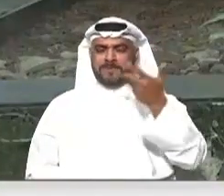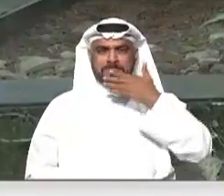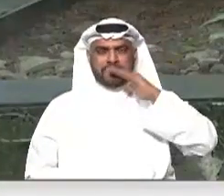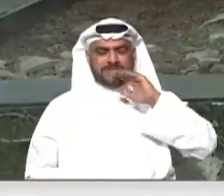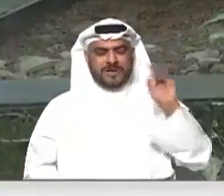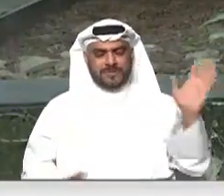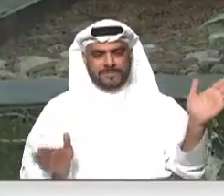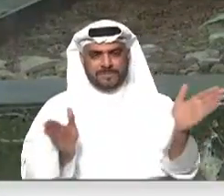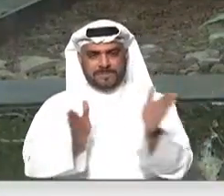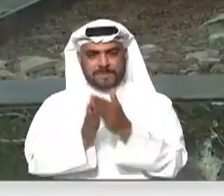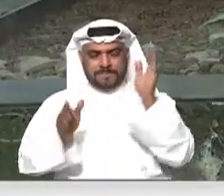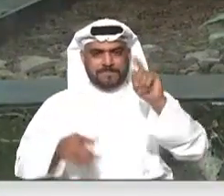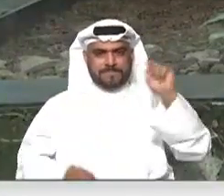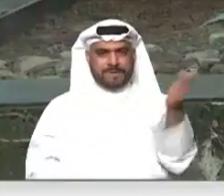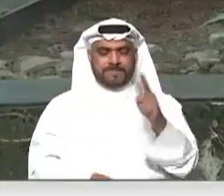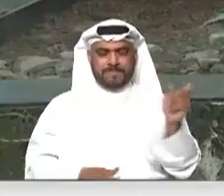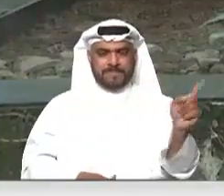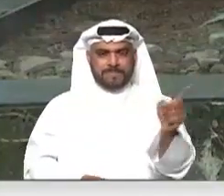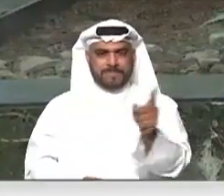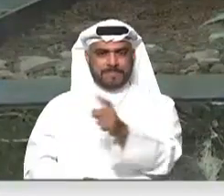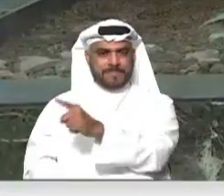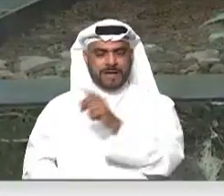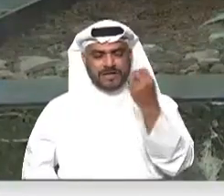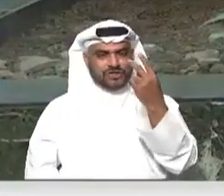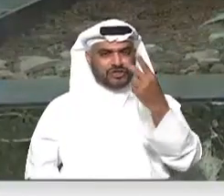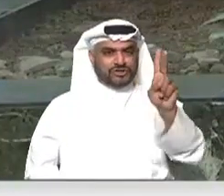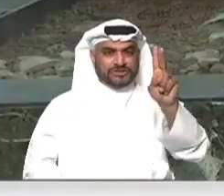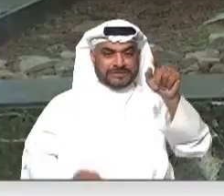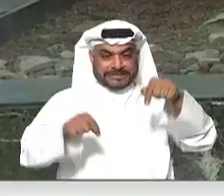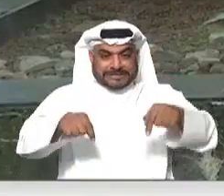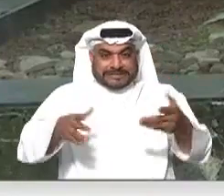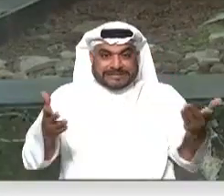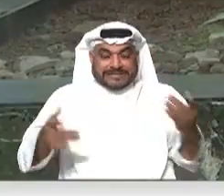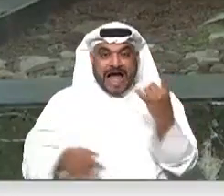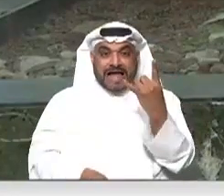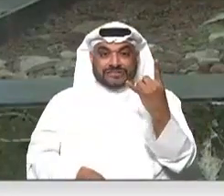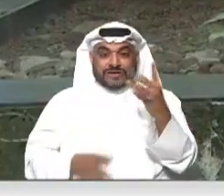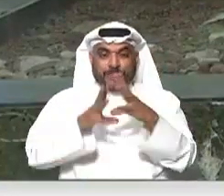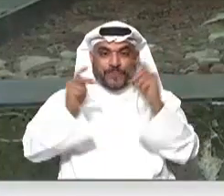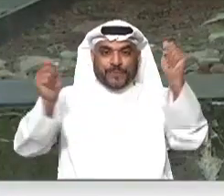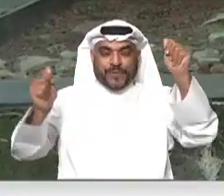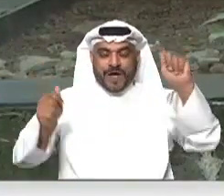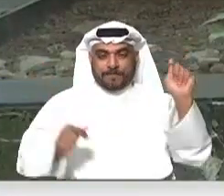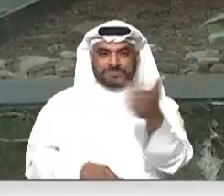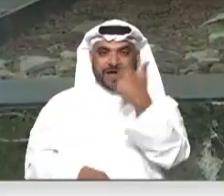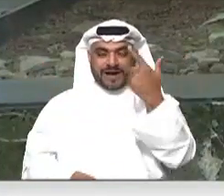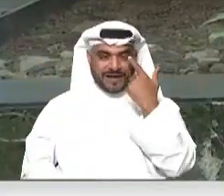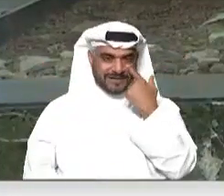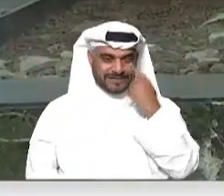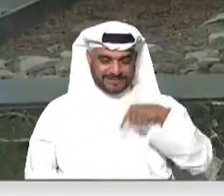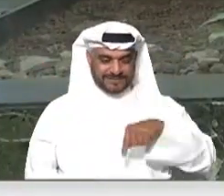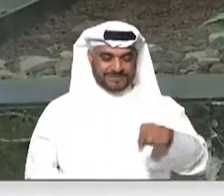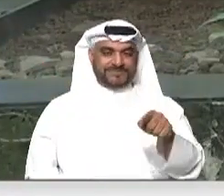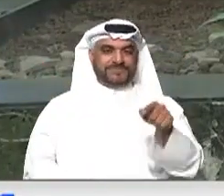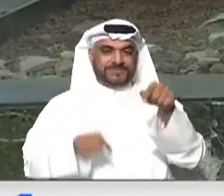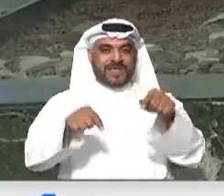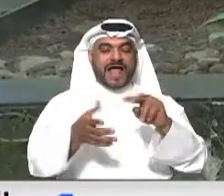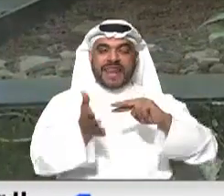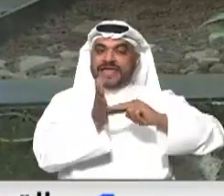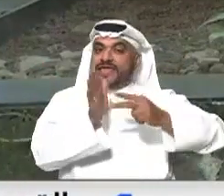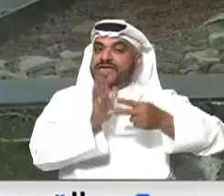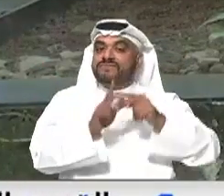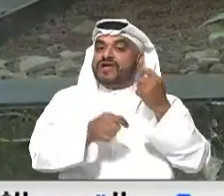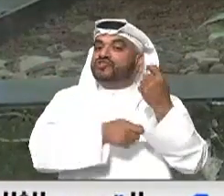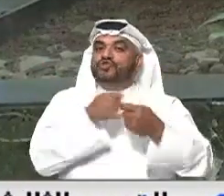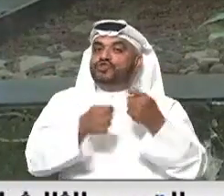وجوه المواطنين الكبارا وصغارا، وأيضا بالنسبة للحديث عن ما هي